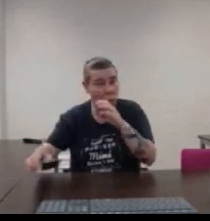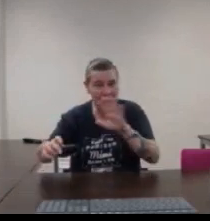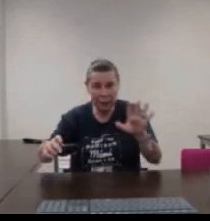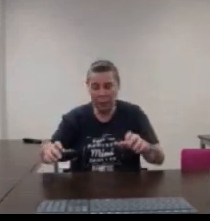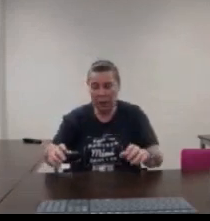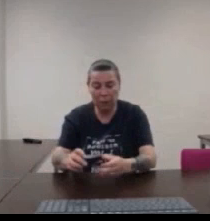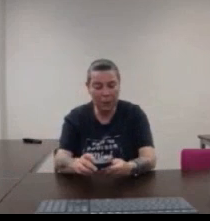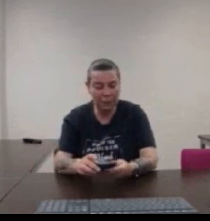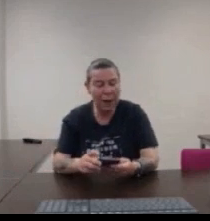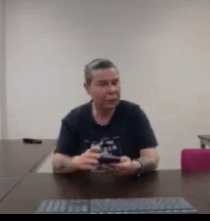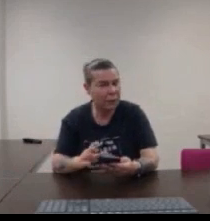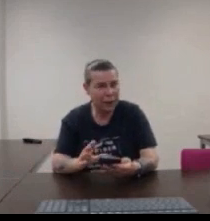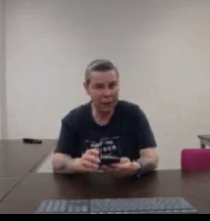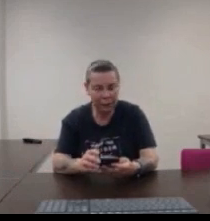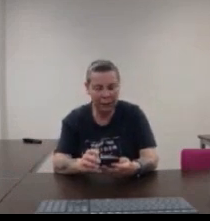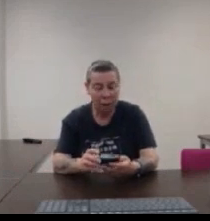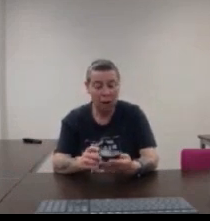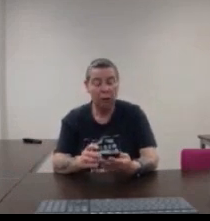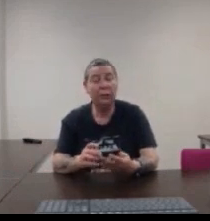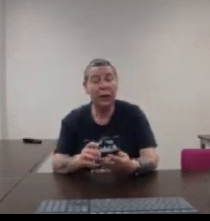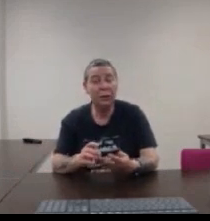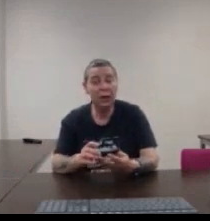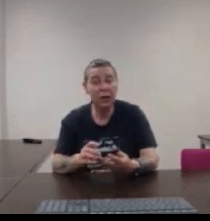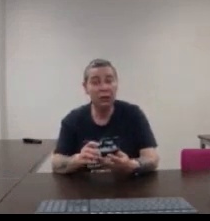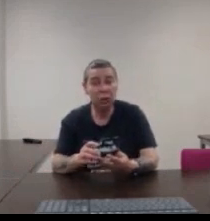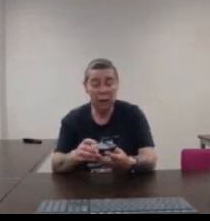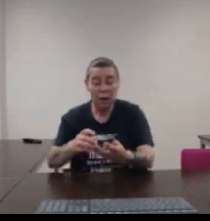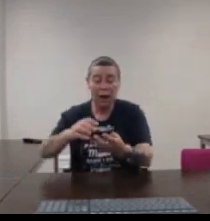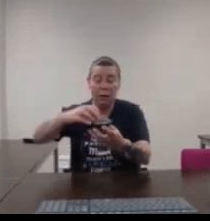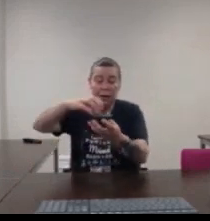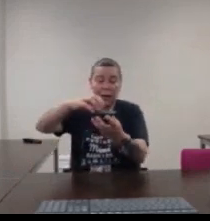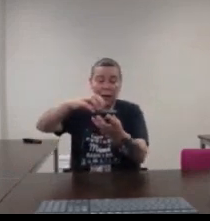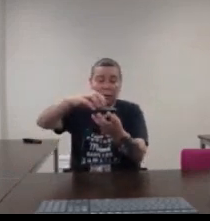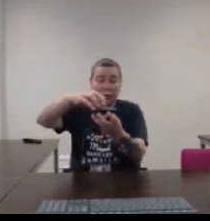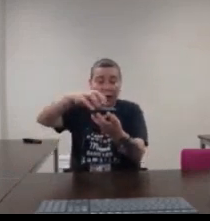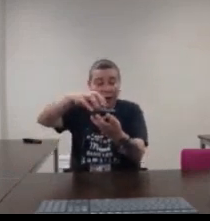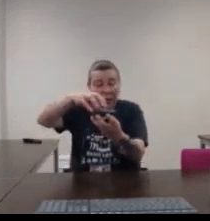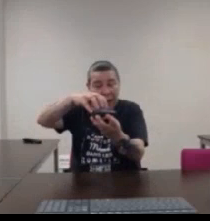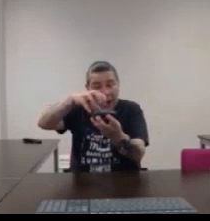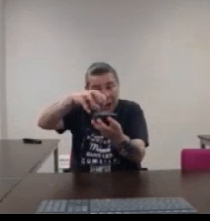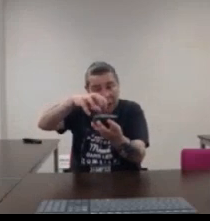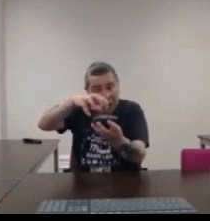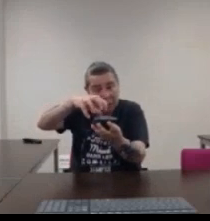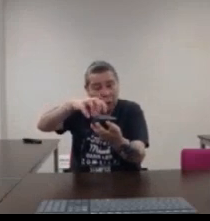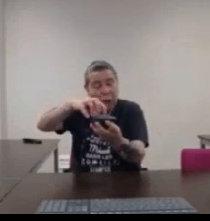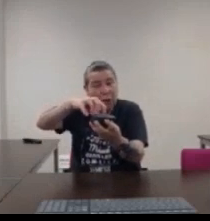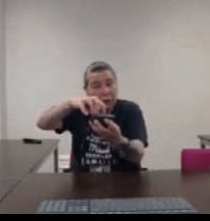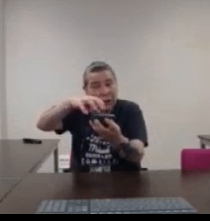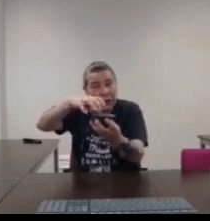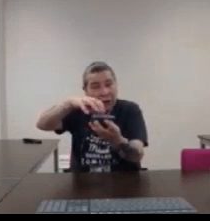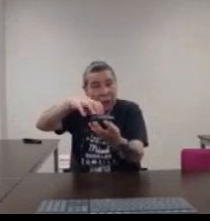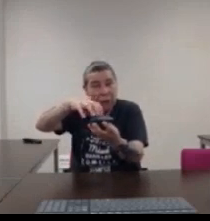fait, ok, très bien, ça prend pas de place, c'est pratique, etc. Sauf que la mini souris, elle obligeait le salarié à avoir la main